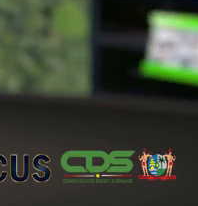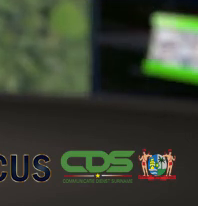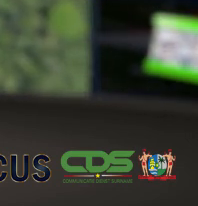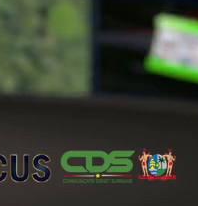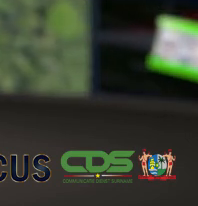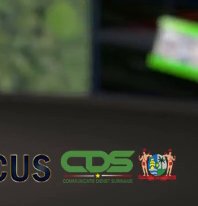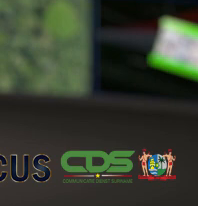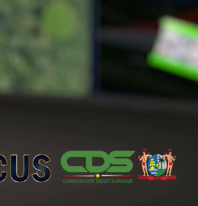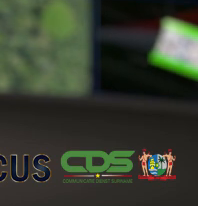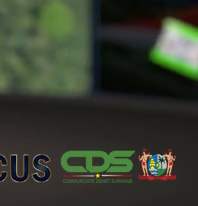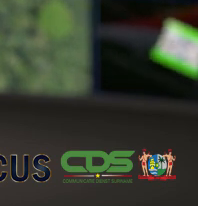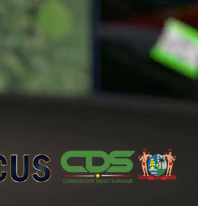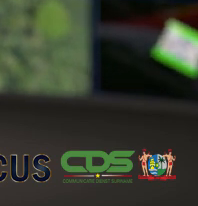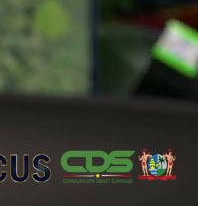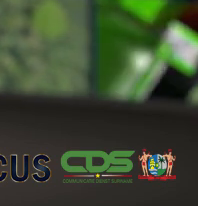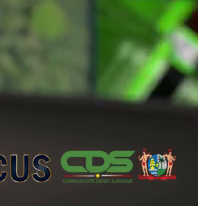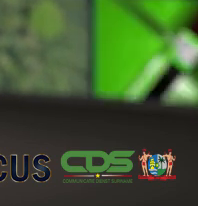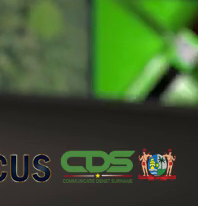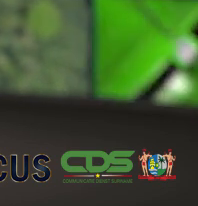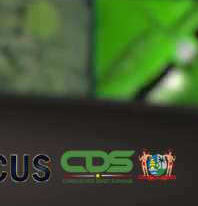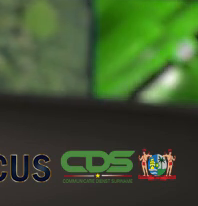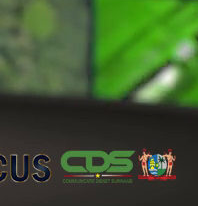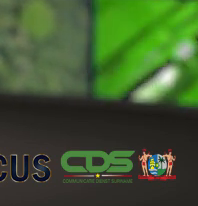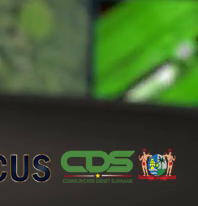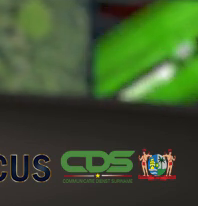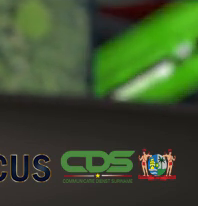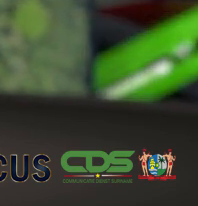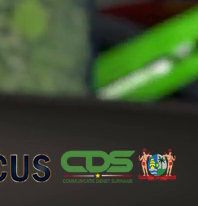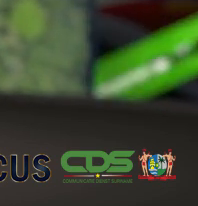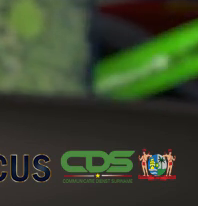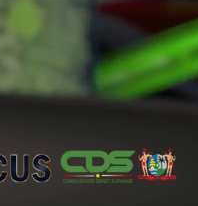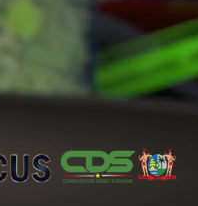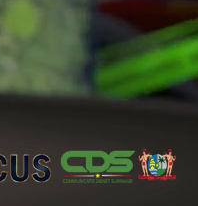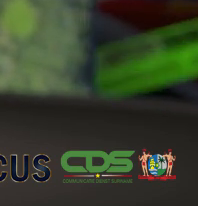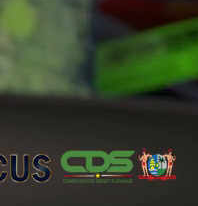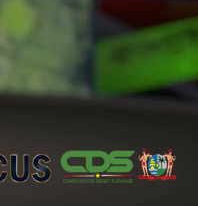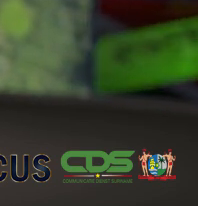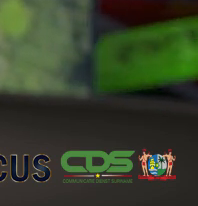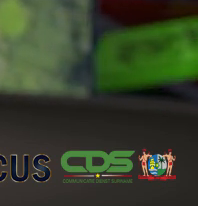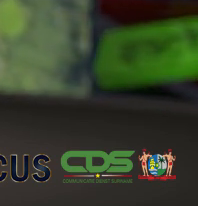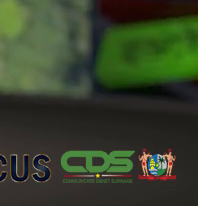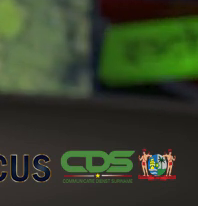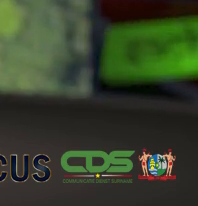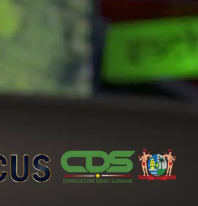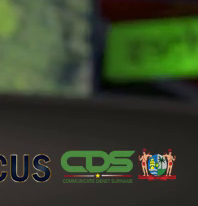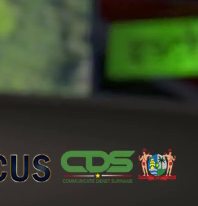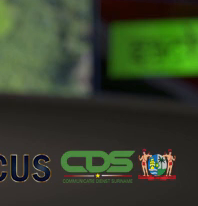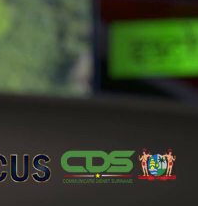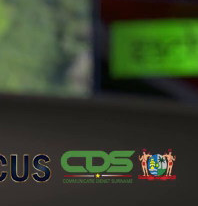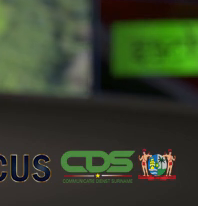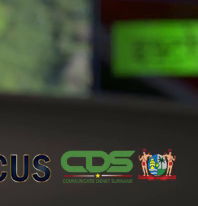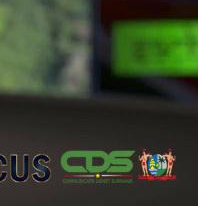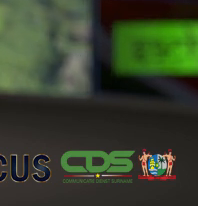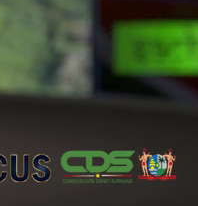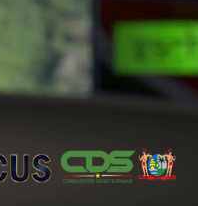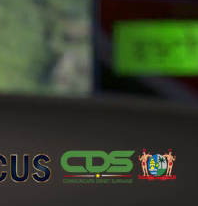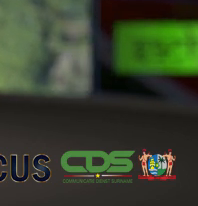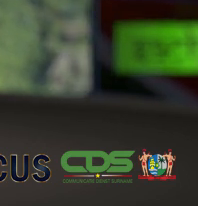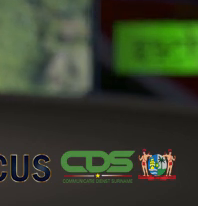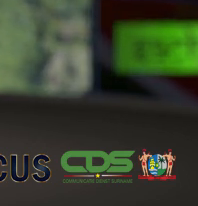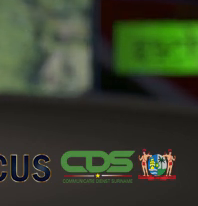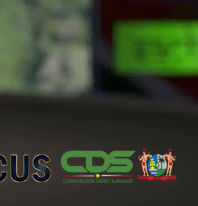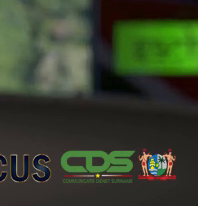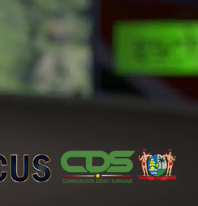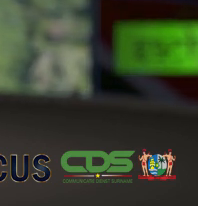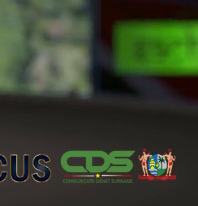bruto binnenlands product. Het staatshoofd heeft tijdens de jaarrede op donderdag 29 oktober 2022 de geraamde